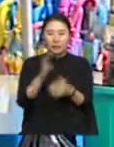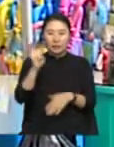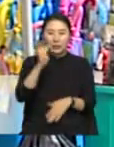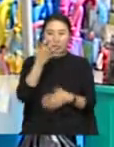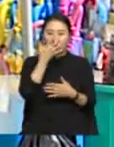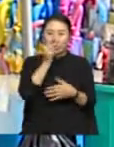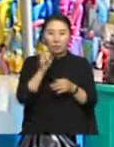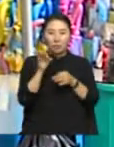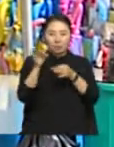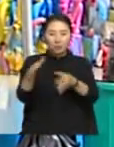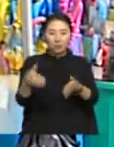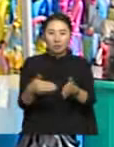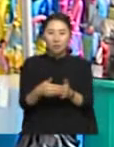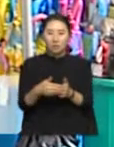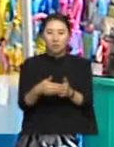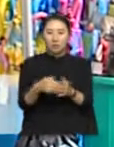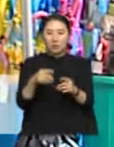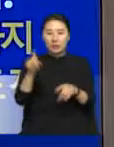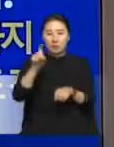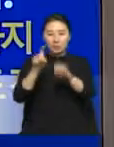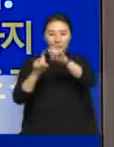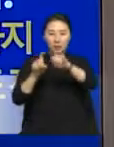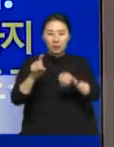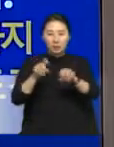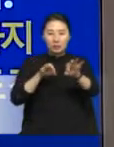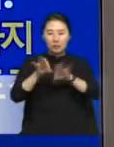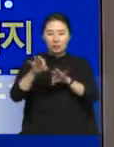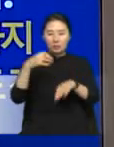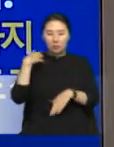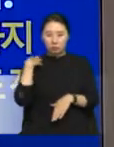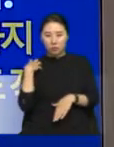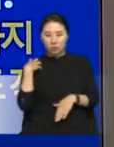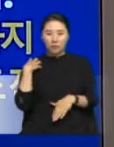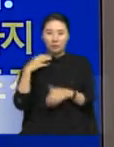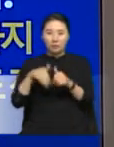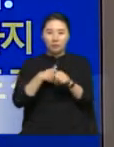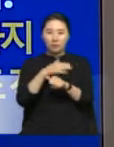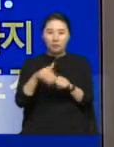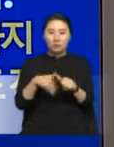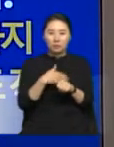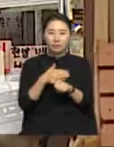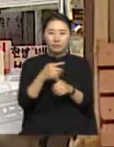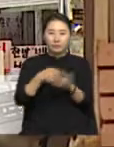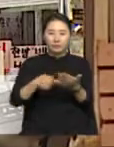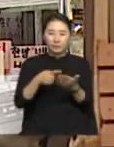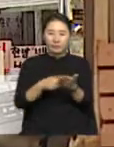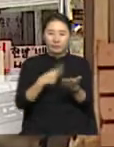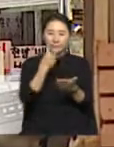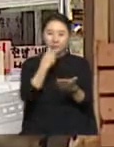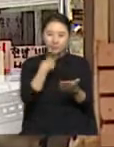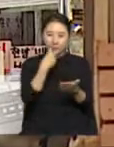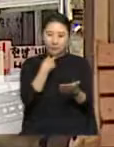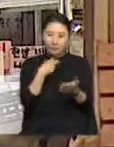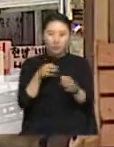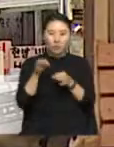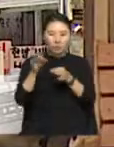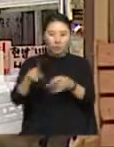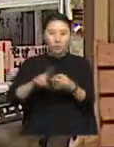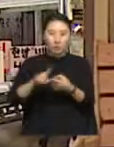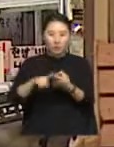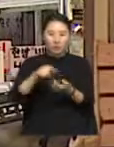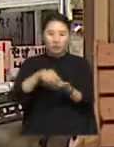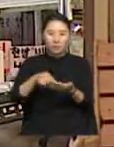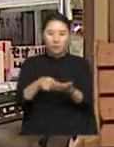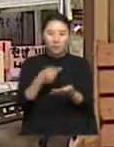원 정도가 들어갔는데 이 중 10%는 상인들이 부담한 상황. 영업 보상비와 별도로 시설 투자금에 대한